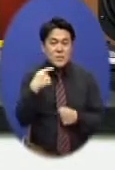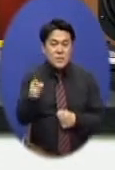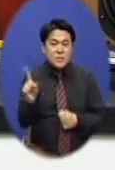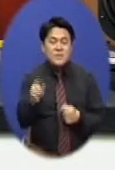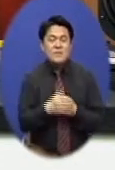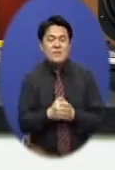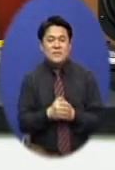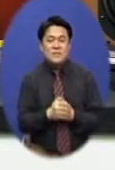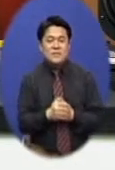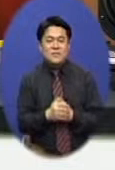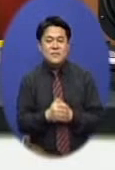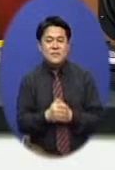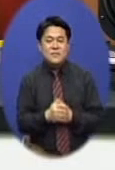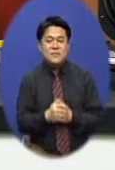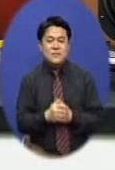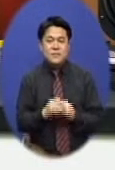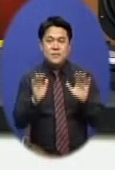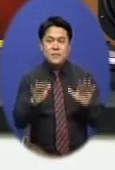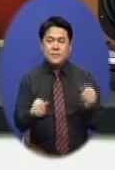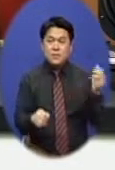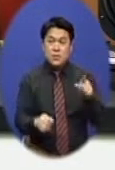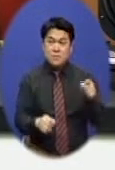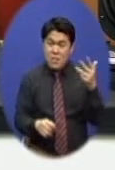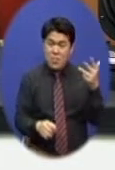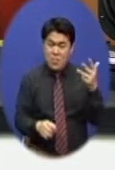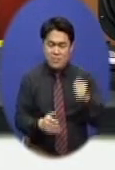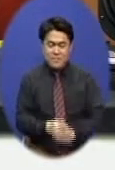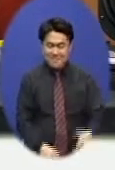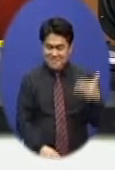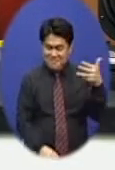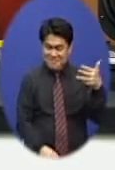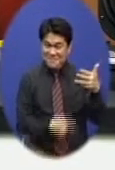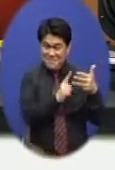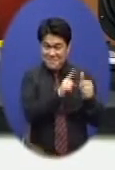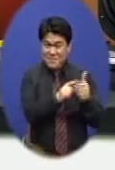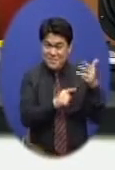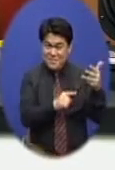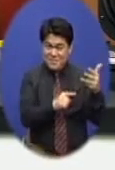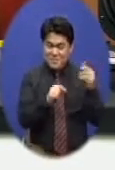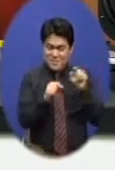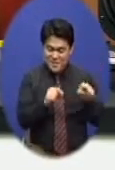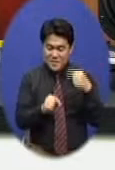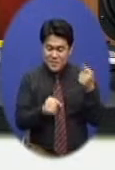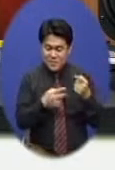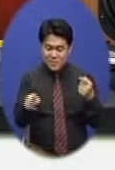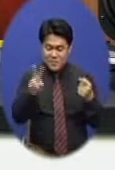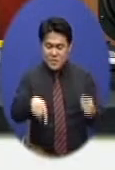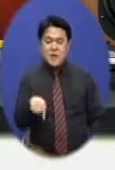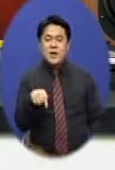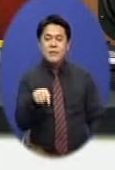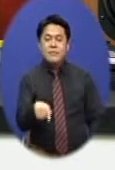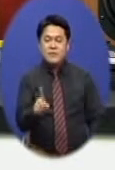자, 9번 참여자인가요? 아, 8번 참여자. 8번. 네. 8번이기 때문에 8번을 누르신 다음에 네. 오므리